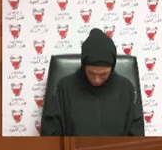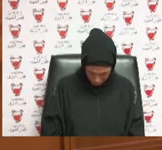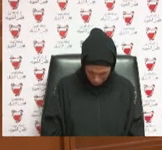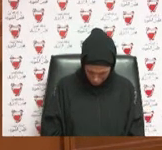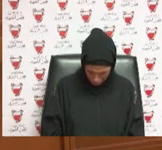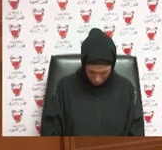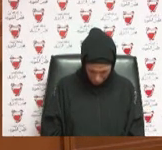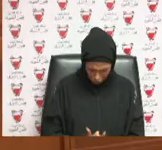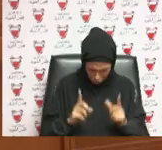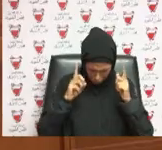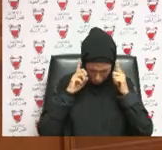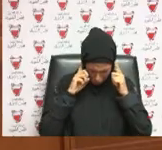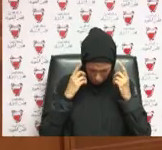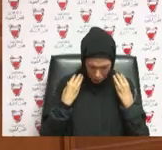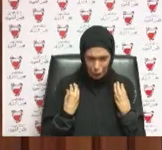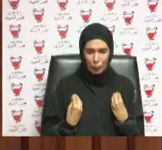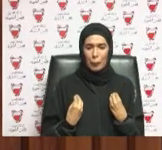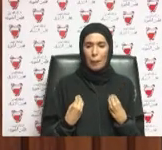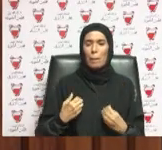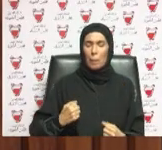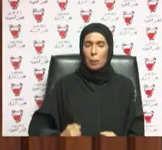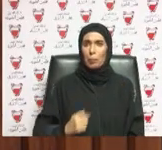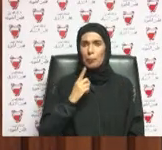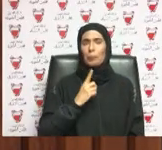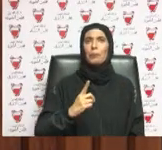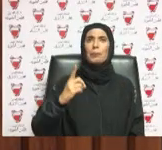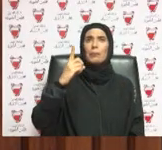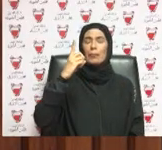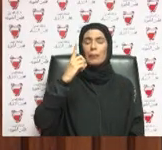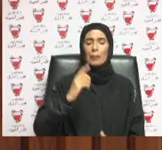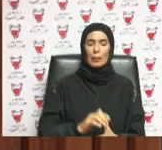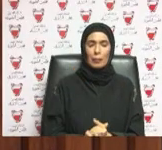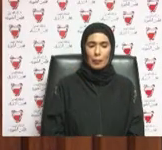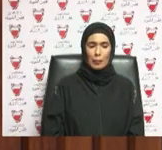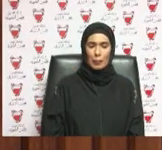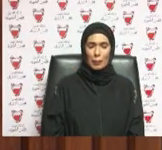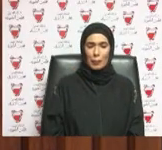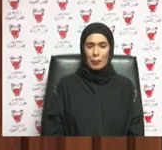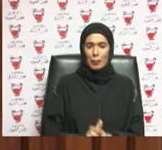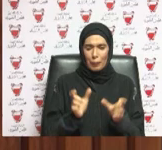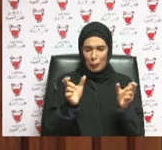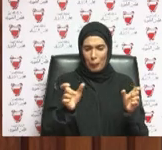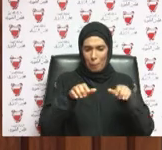وليكن مطمئنا إن البحرين إن شاء الله في أمن وأمان